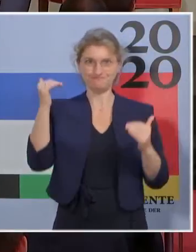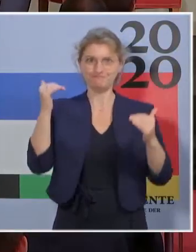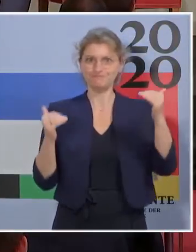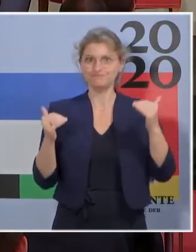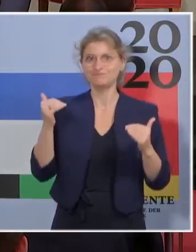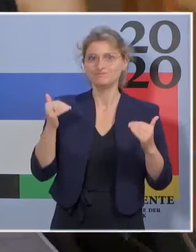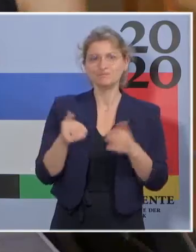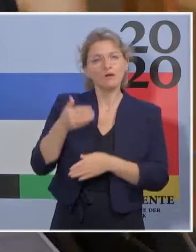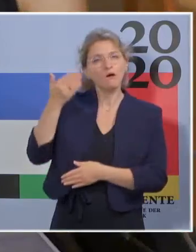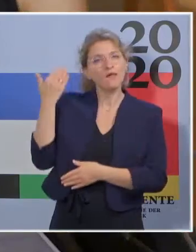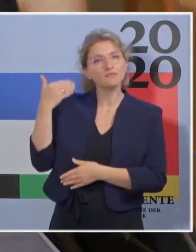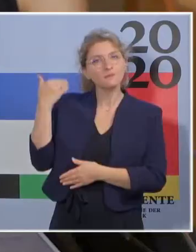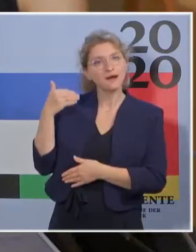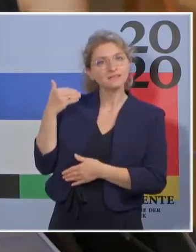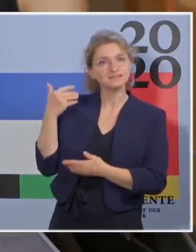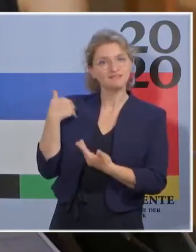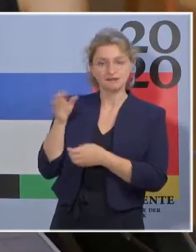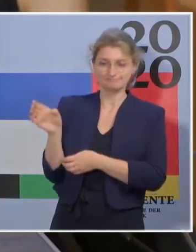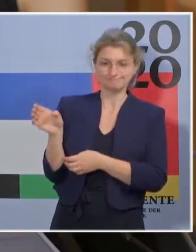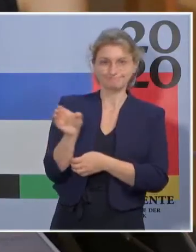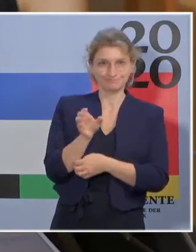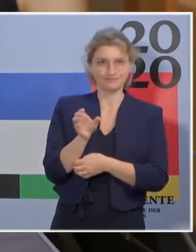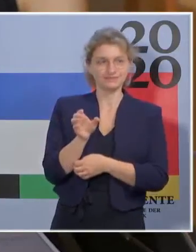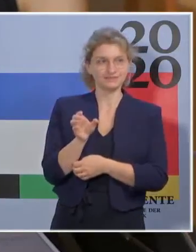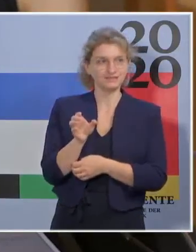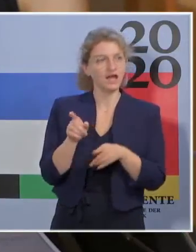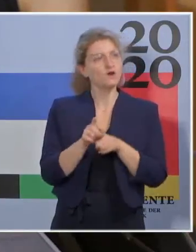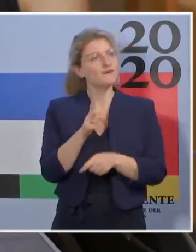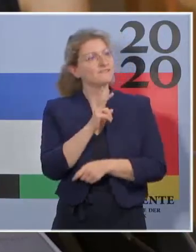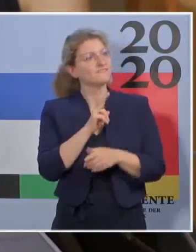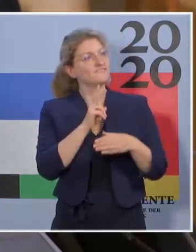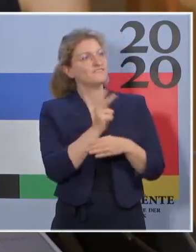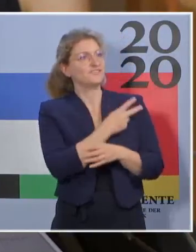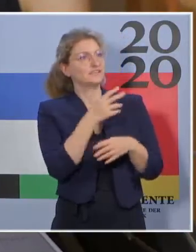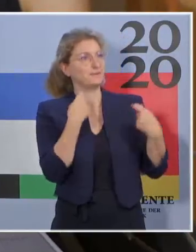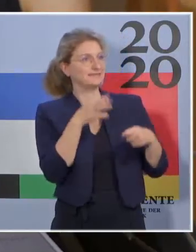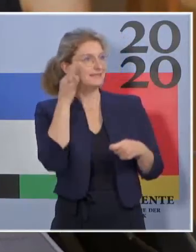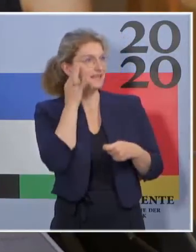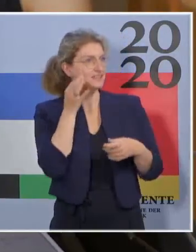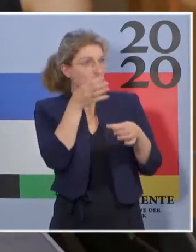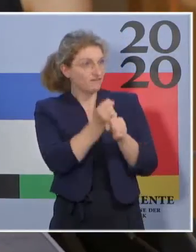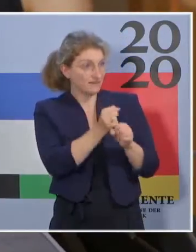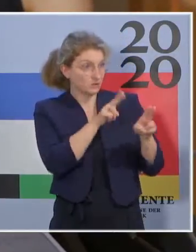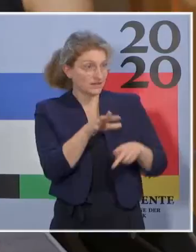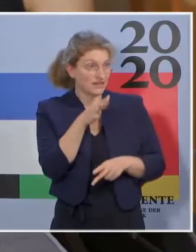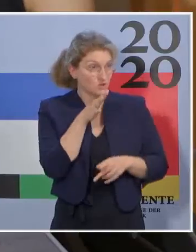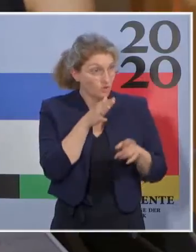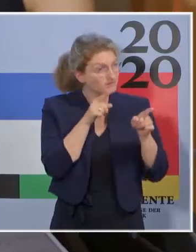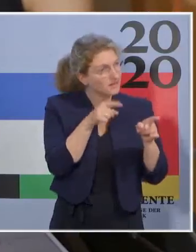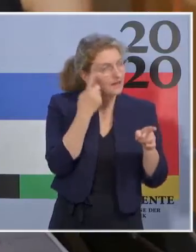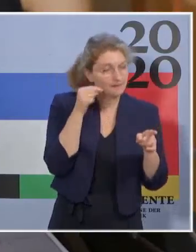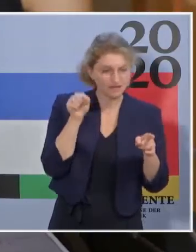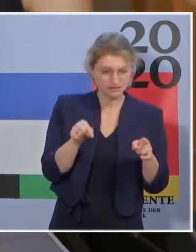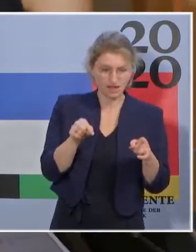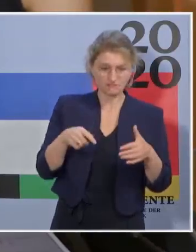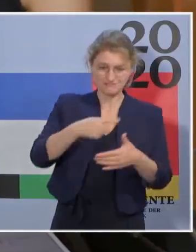der Bestellung bei der Vizepräsidentin des Verfassungsgerichtshofes gemeint, wie groß der Gestaltungsspielraum innerhalb